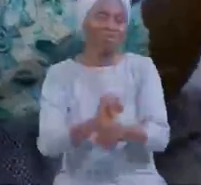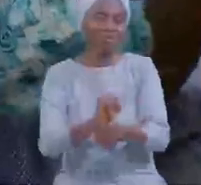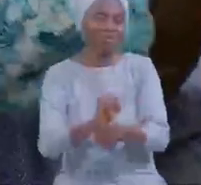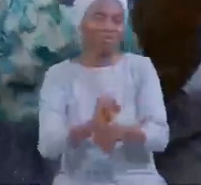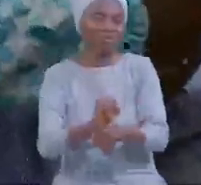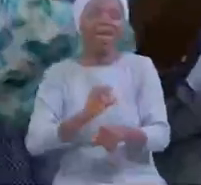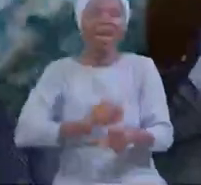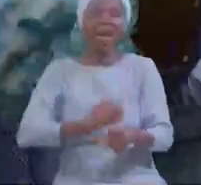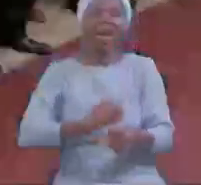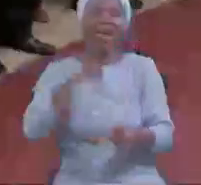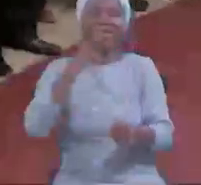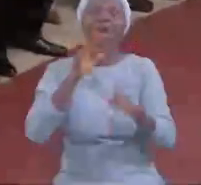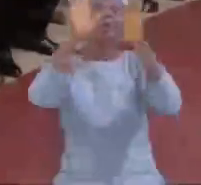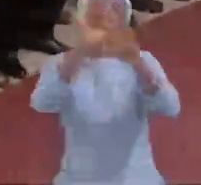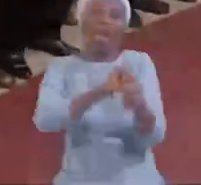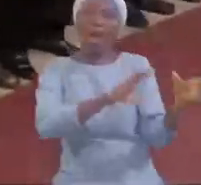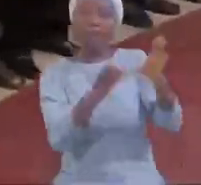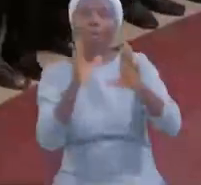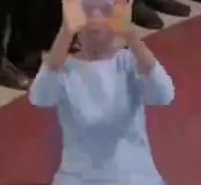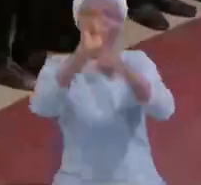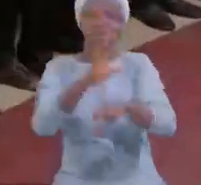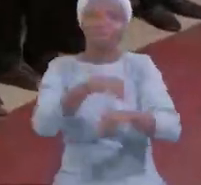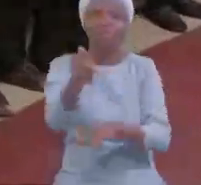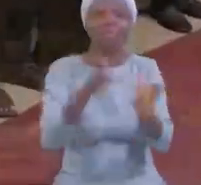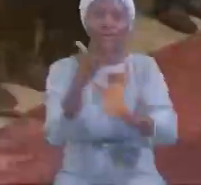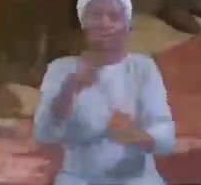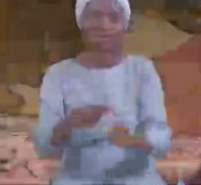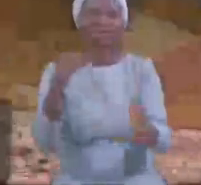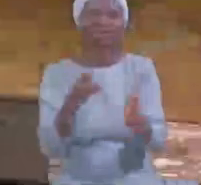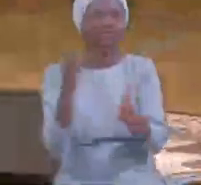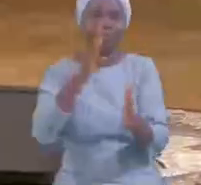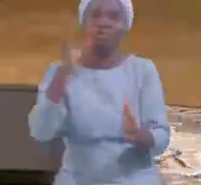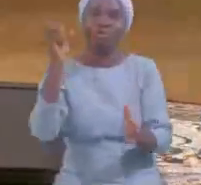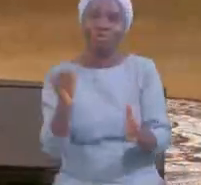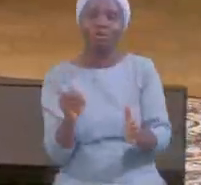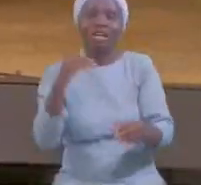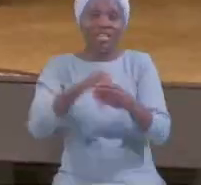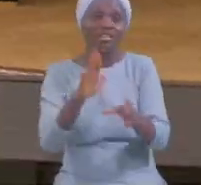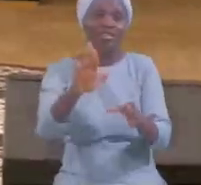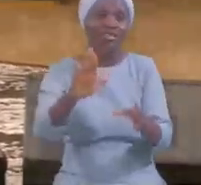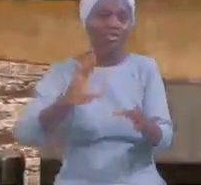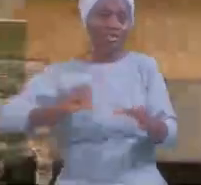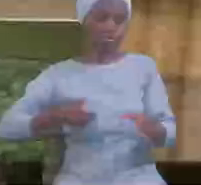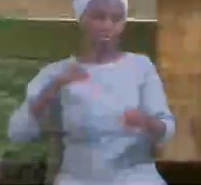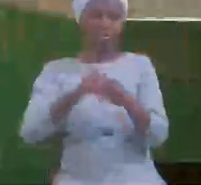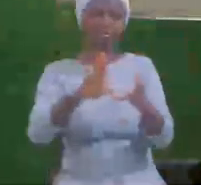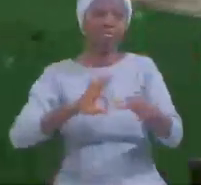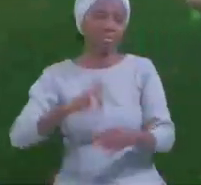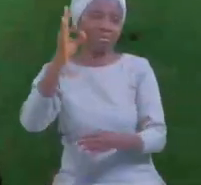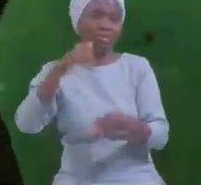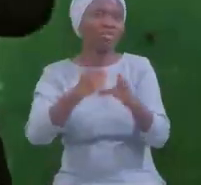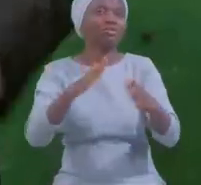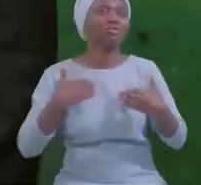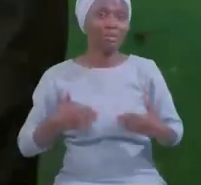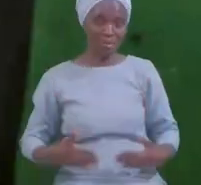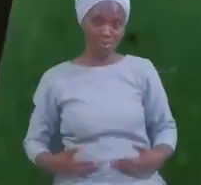J'appelle les miracles sur vous, dans votre âme, dans votre esprit, dans vos corps, dans l'œuvre de